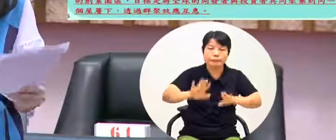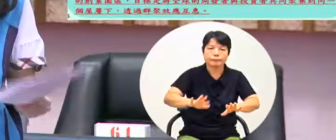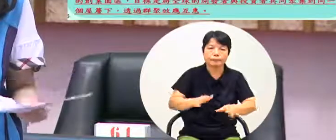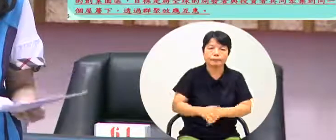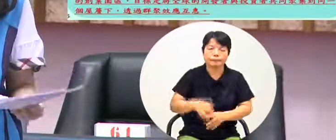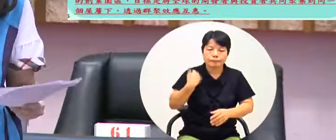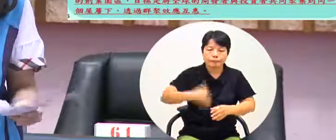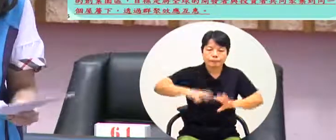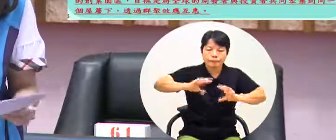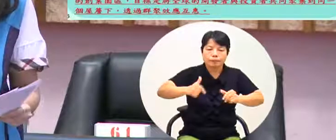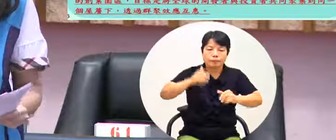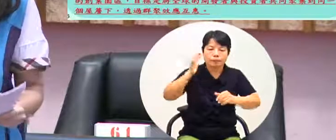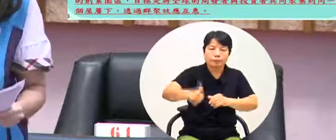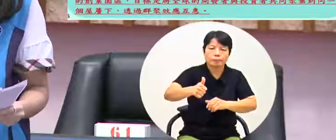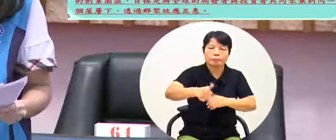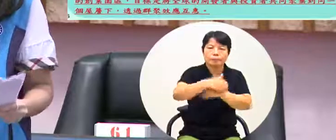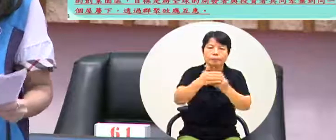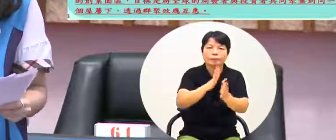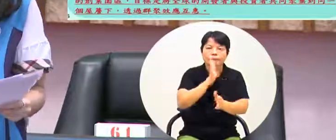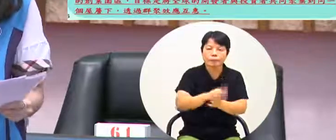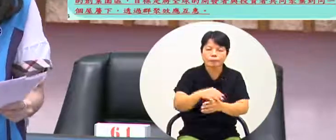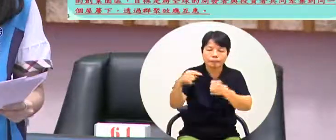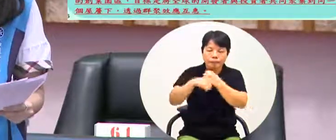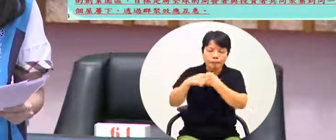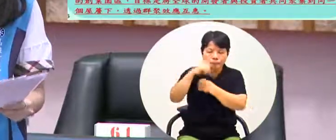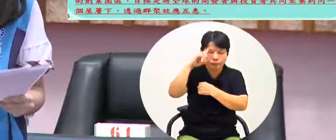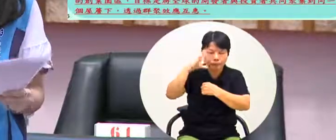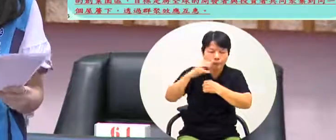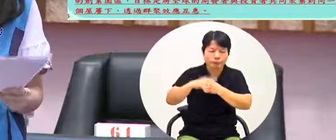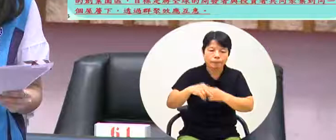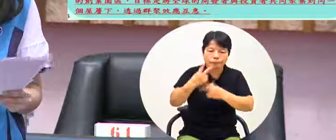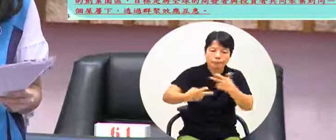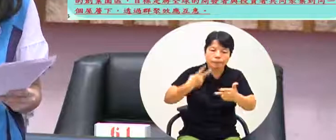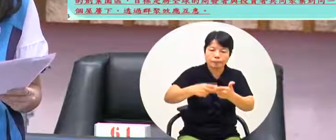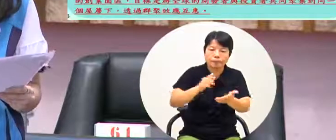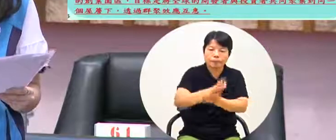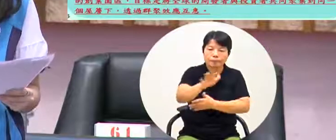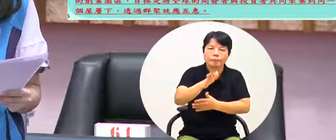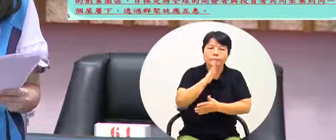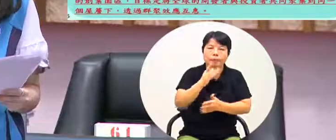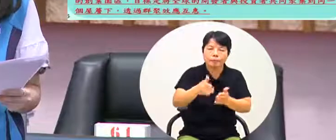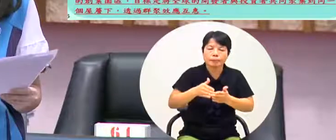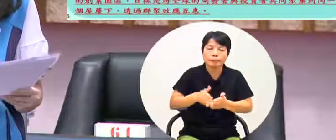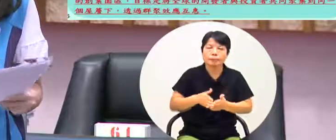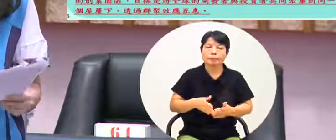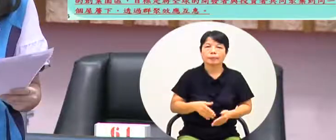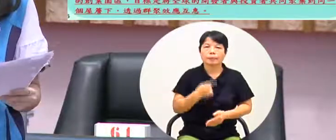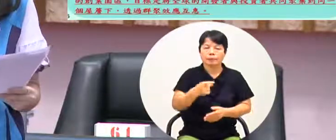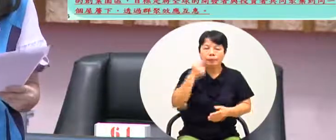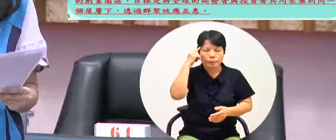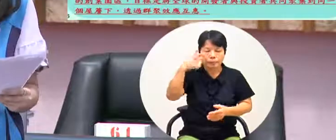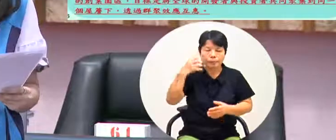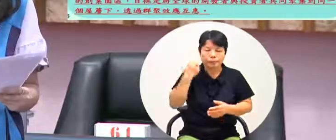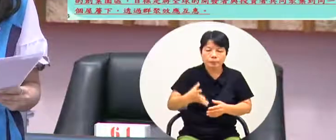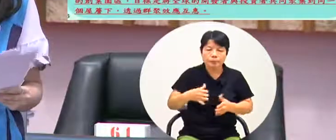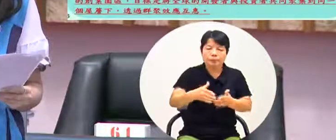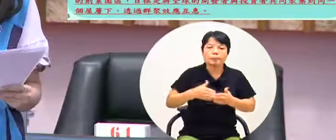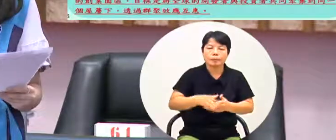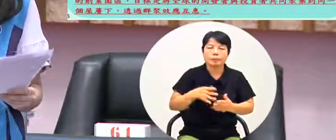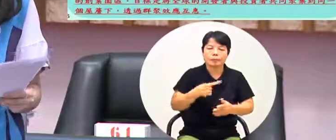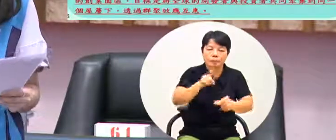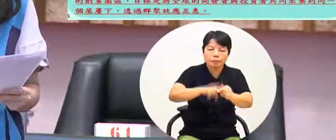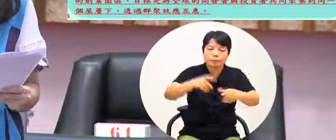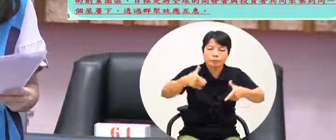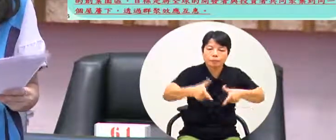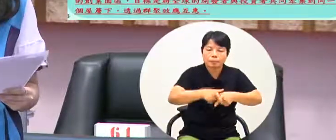公司后的2个礼拜，名为 Station F 的那个新创产业育成中心就在巴黎开幕。那